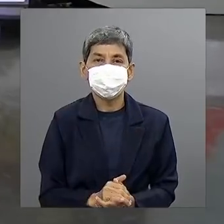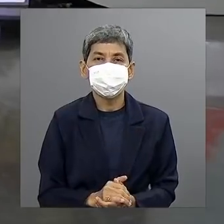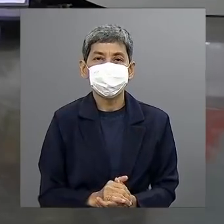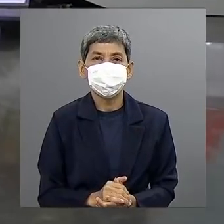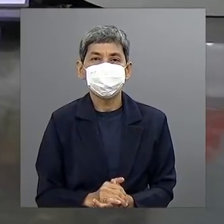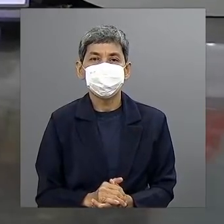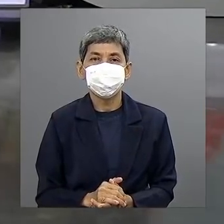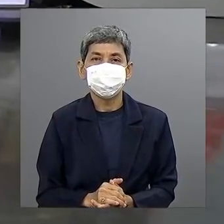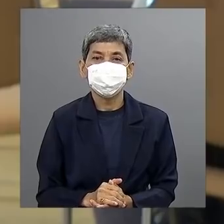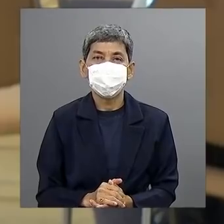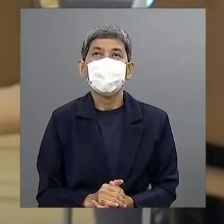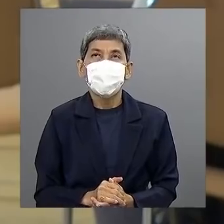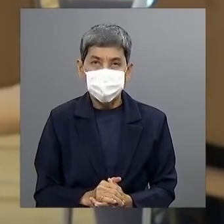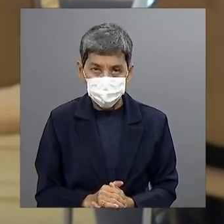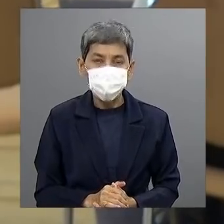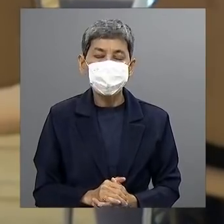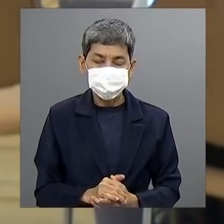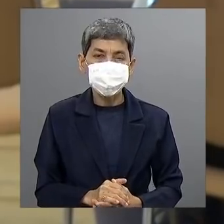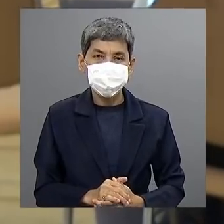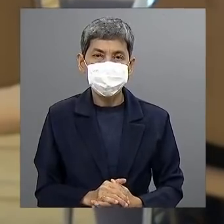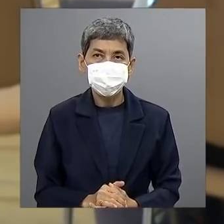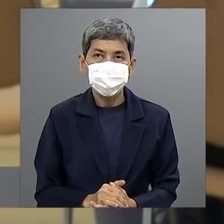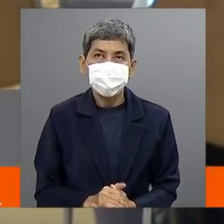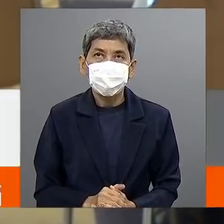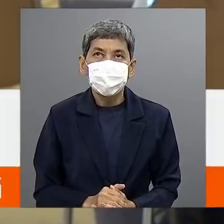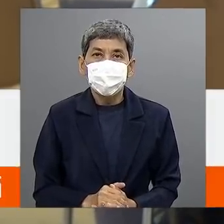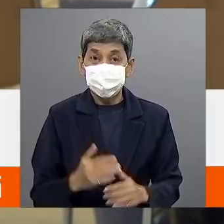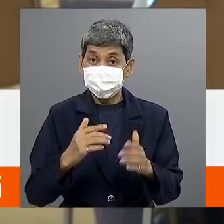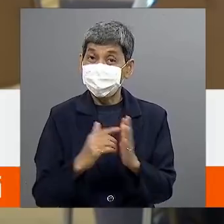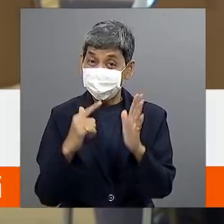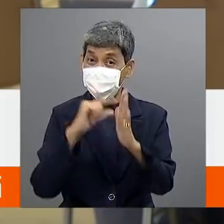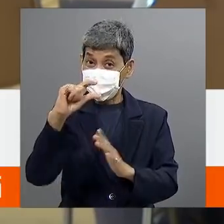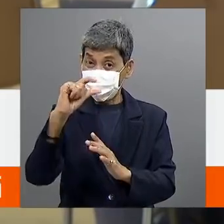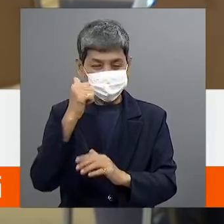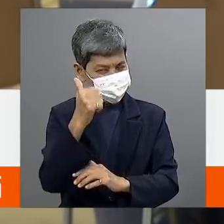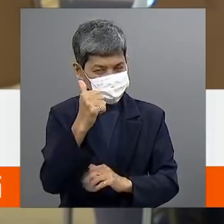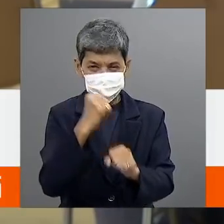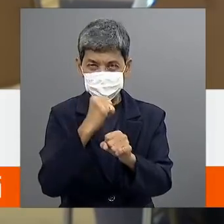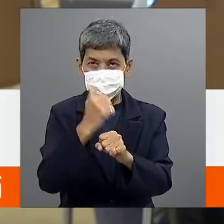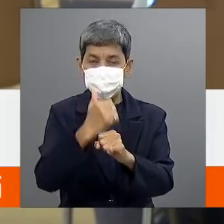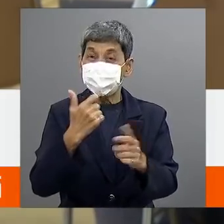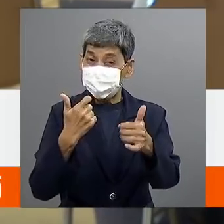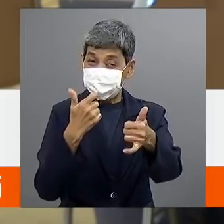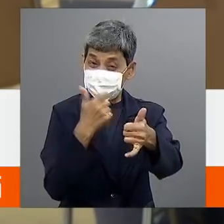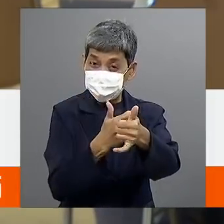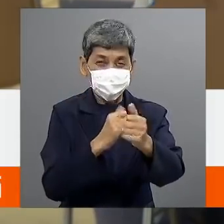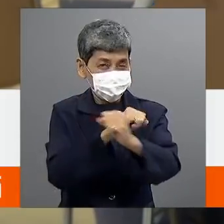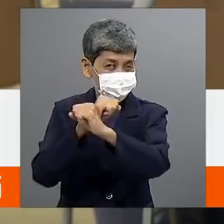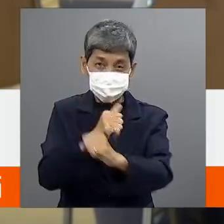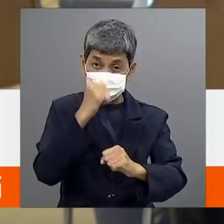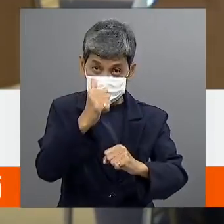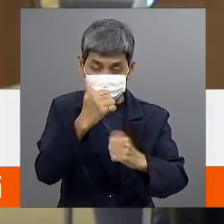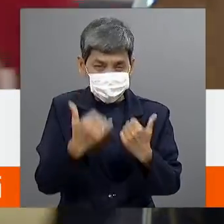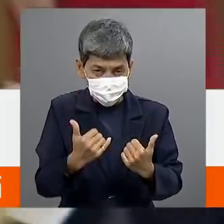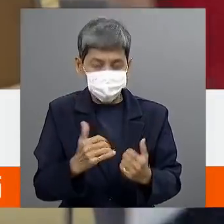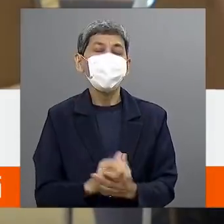คุณพรวดีคุณจีรัชตาคุณผู้ชมคะวัคซีนที่มีประสิทธิภาพสูงสุดและวัคซีนที่ปลอดภัยสูงสุดตอนนี้ปฏิเสธไม่